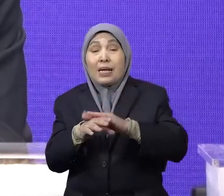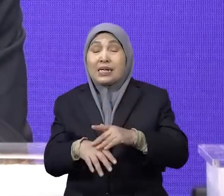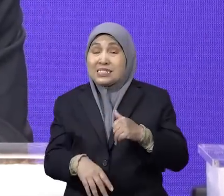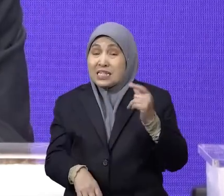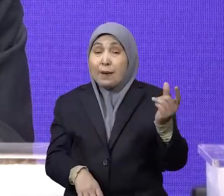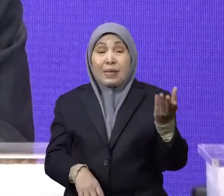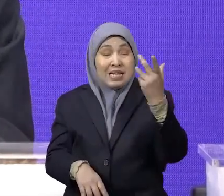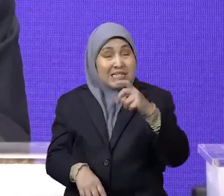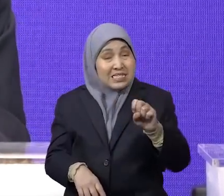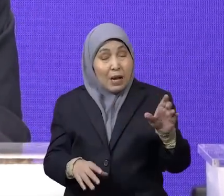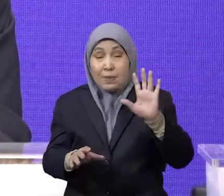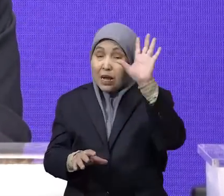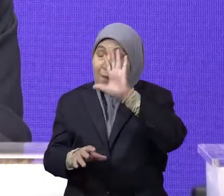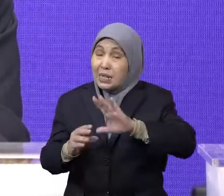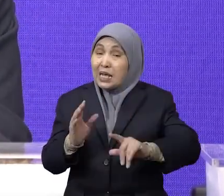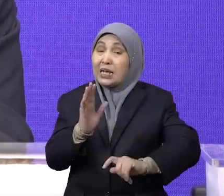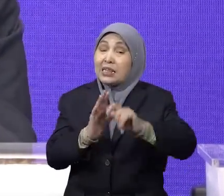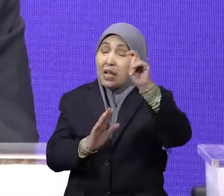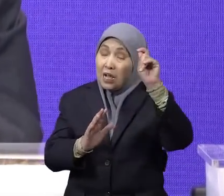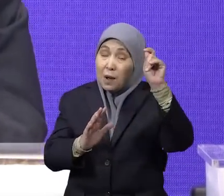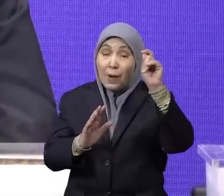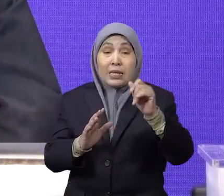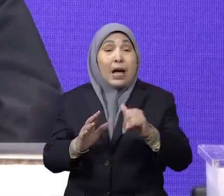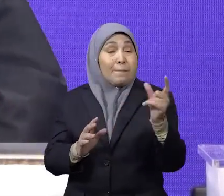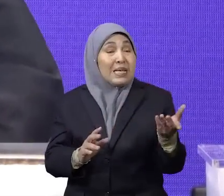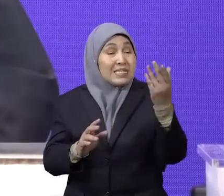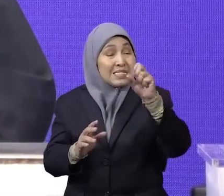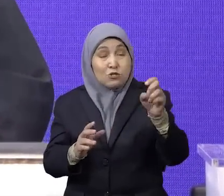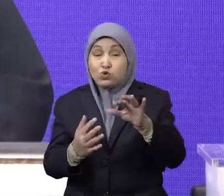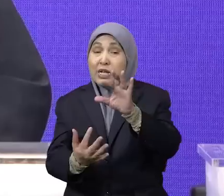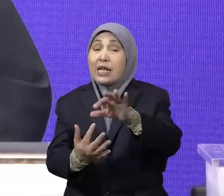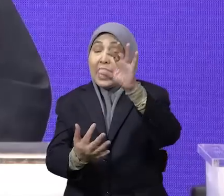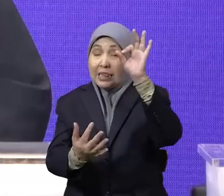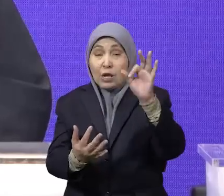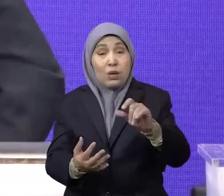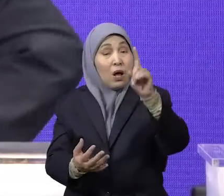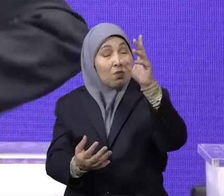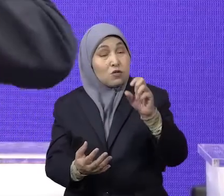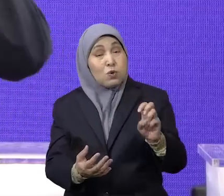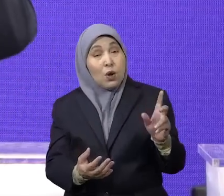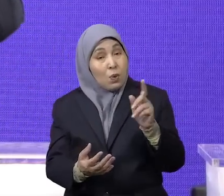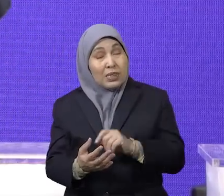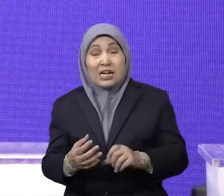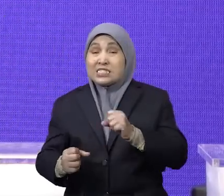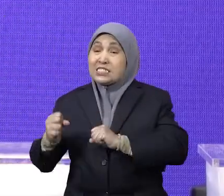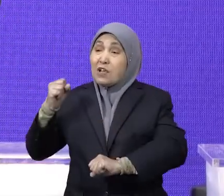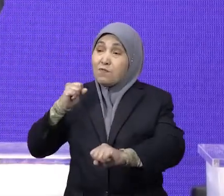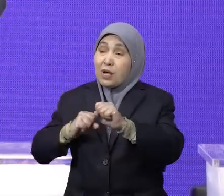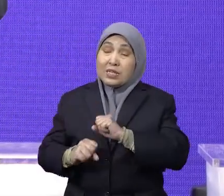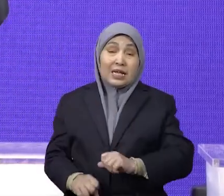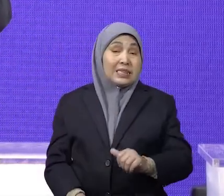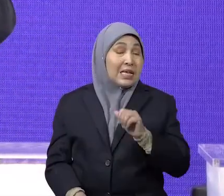Nabi Isa, menggambarkan tentang ketinggian kedudukan Nabi Isa yang telah dilantik oleh Allah Ta'ala dalam keadaan